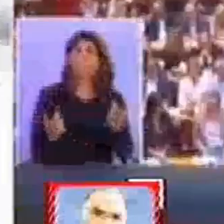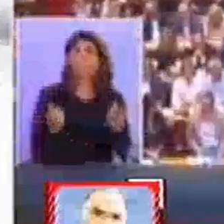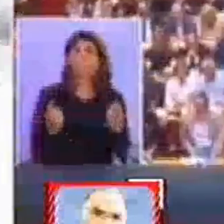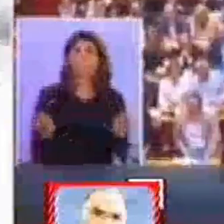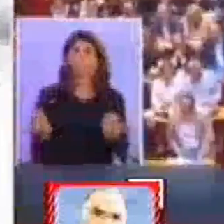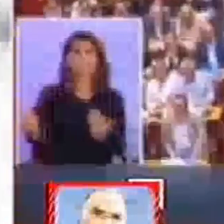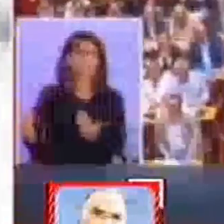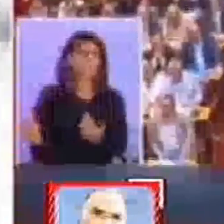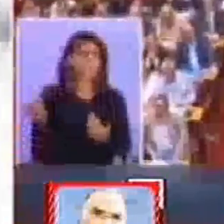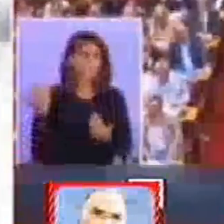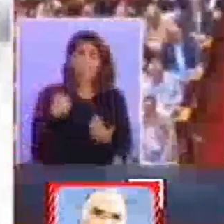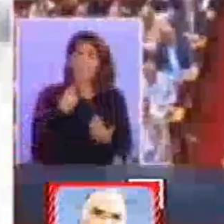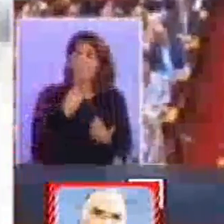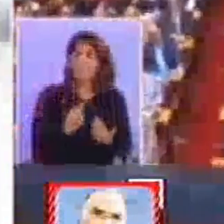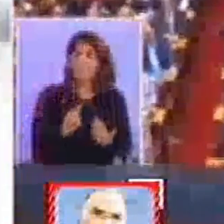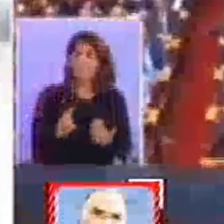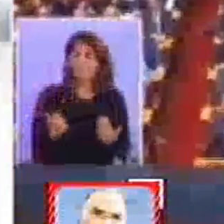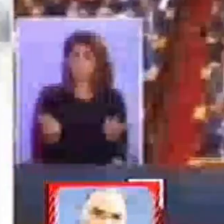δίπλα του η Γεροβασίλη στο...